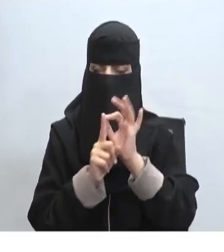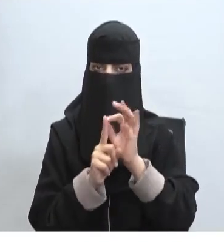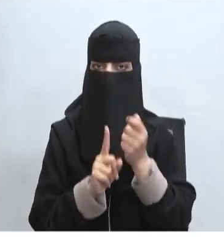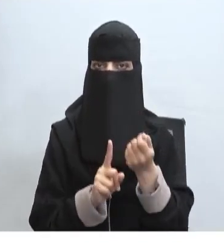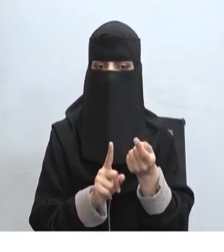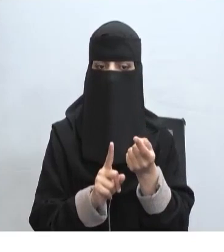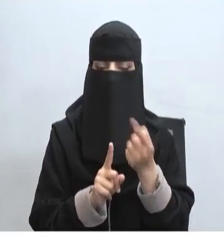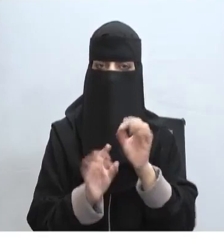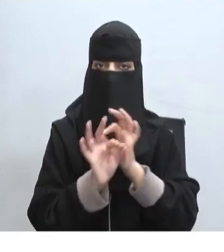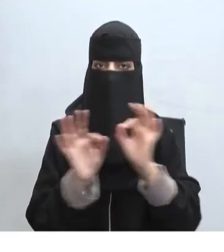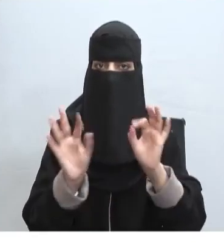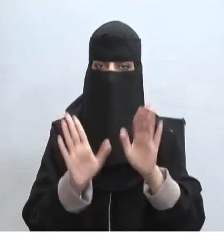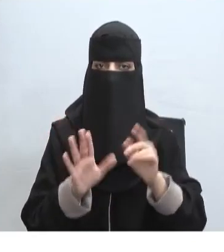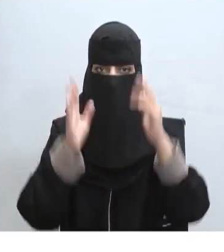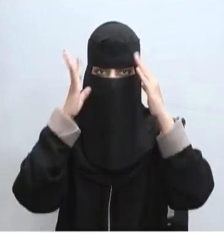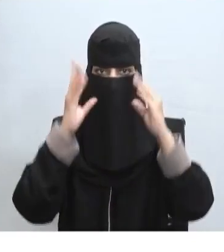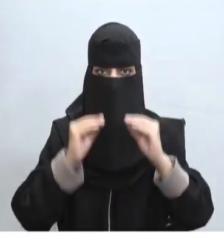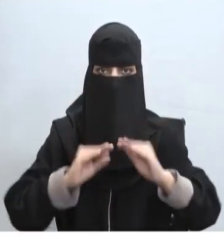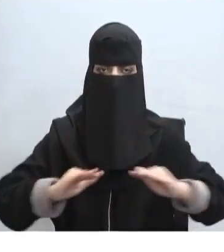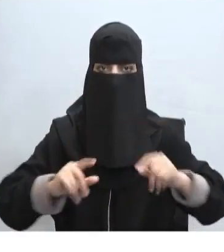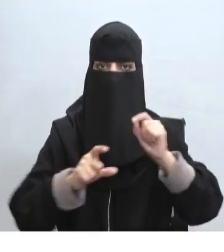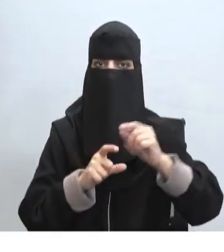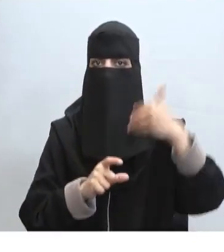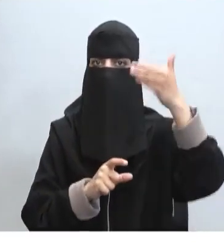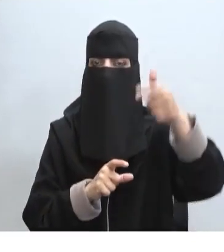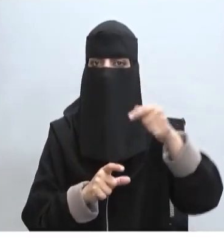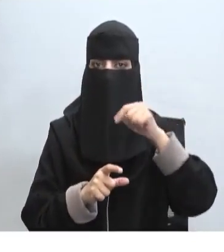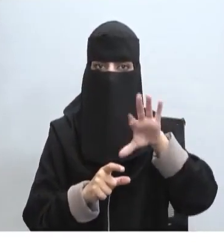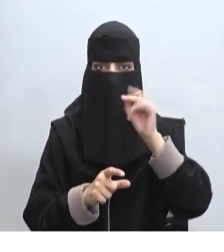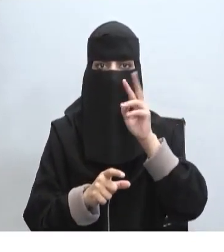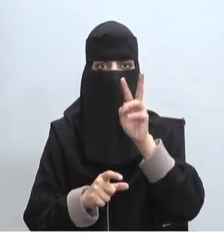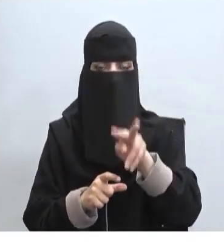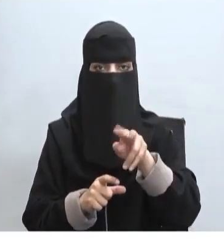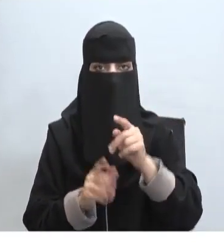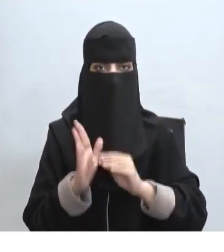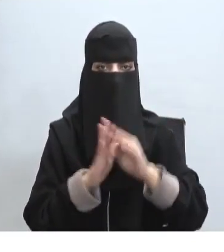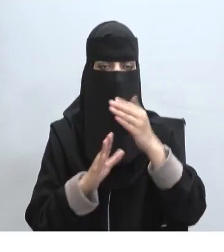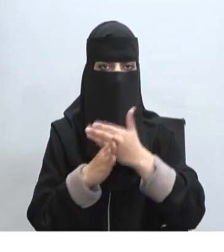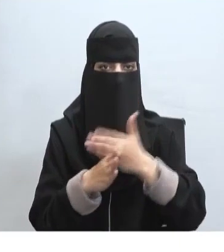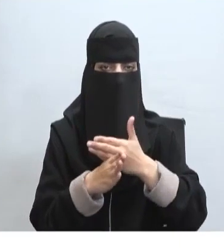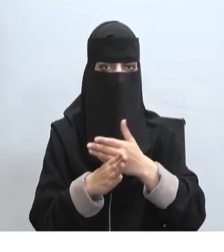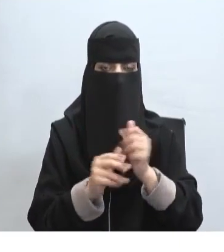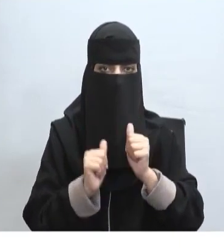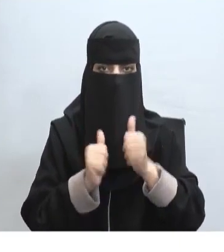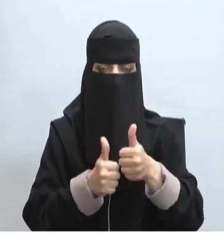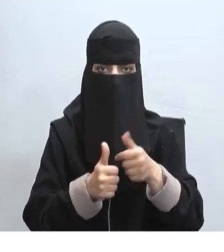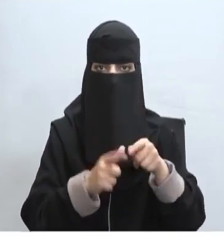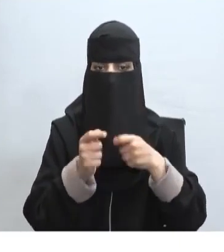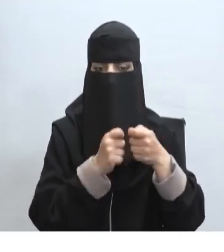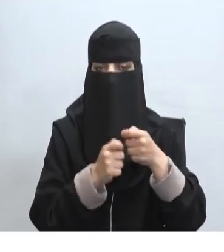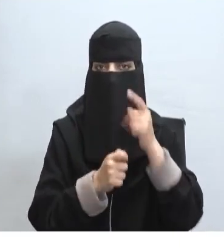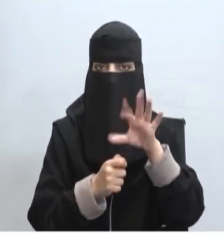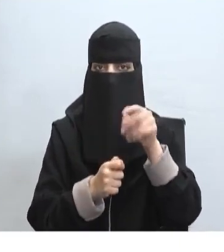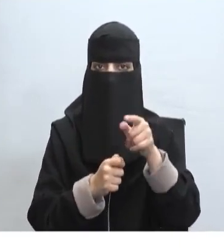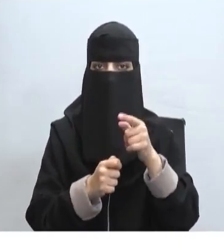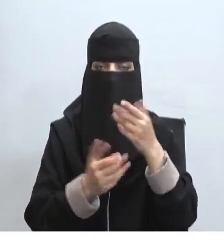الماليه وتوفير الامان المالي في المستقبل وفي حين تتعدد الاسباب التي تدفعك الى الاستثمار الا